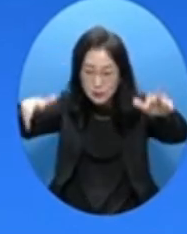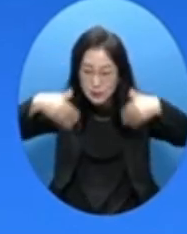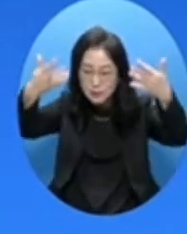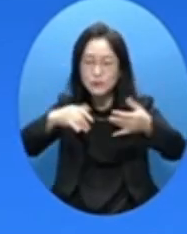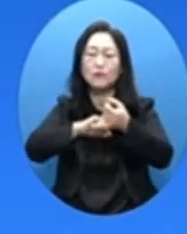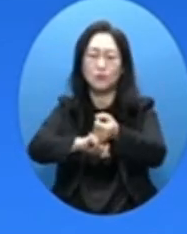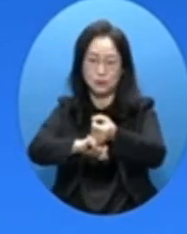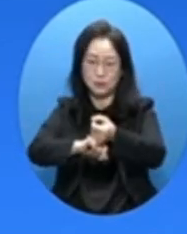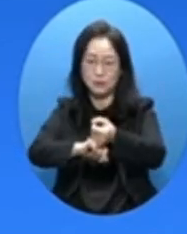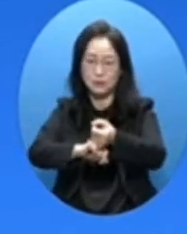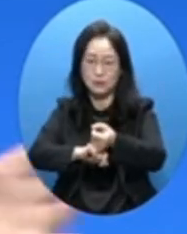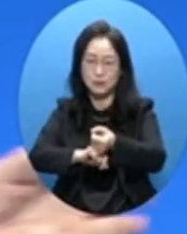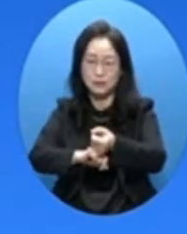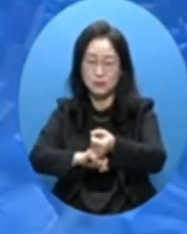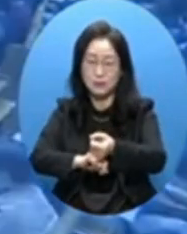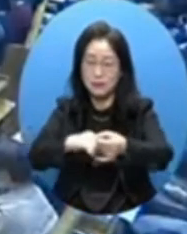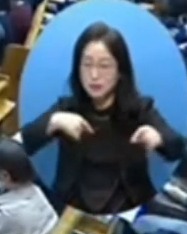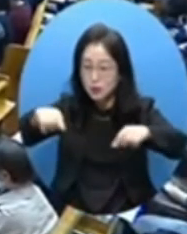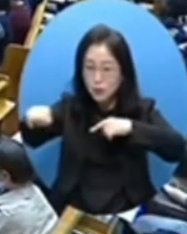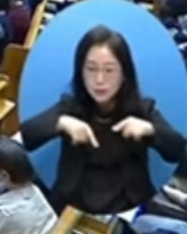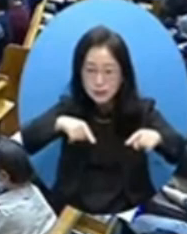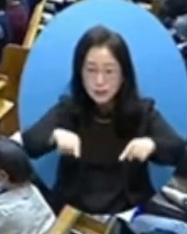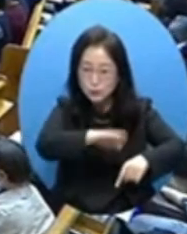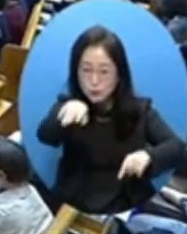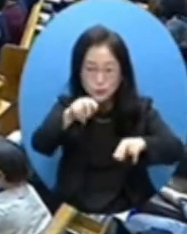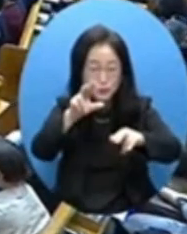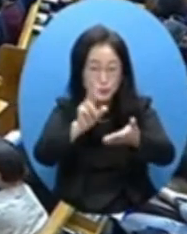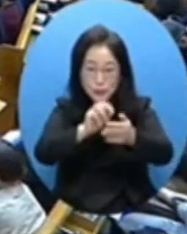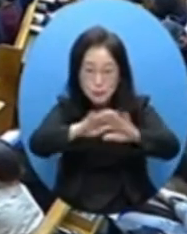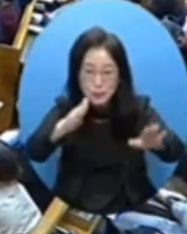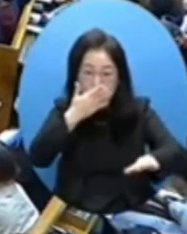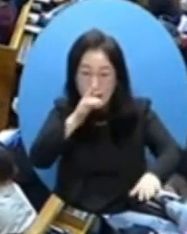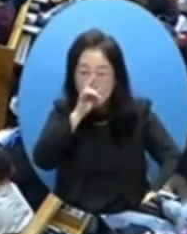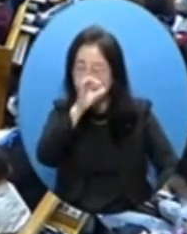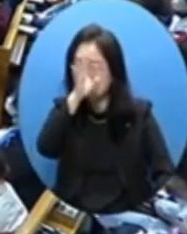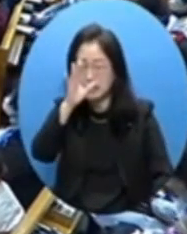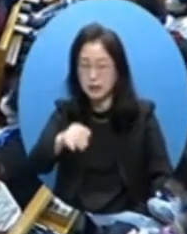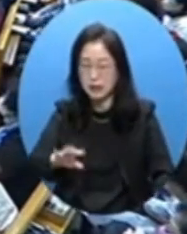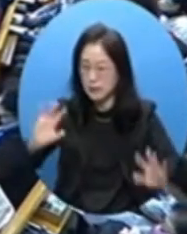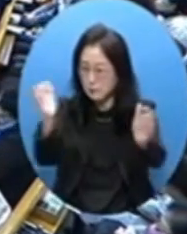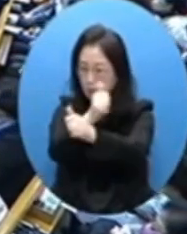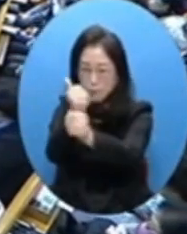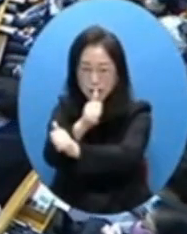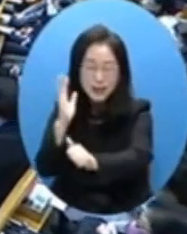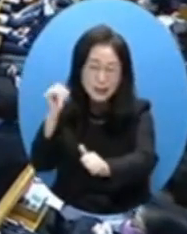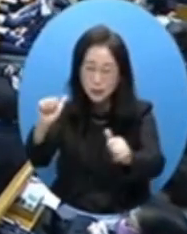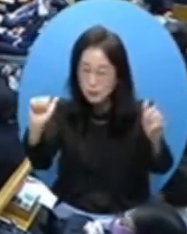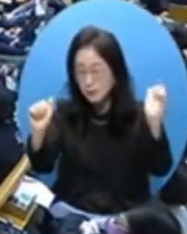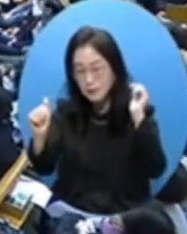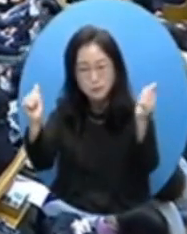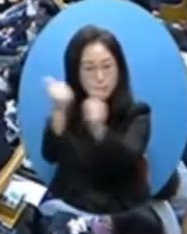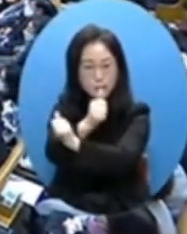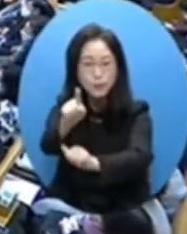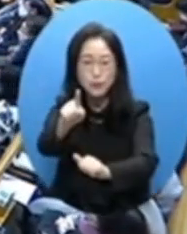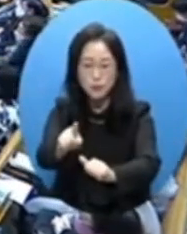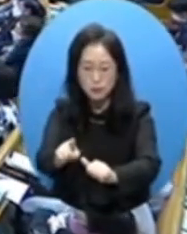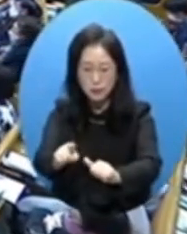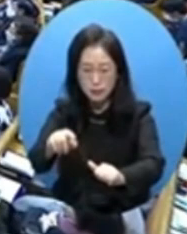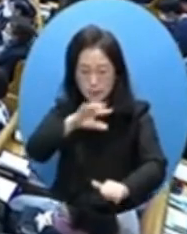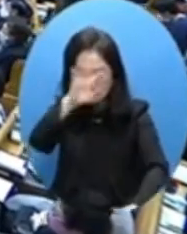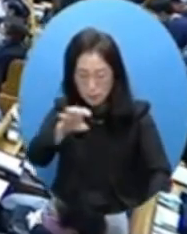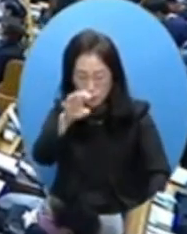와야 되는 것입니다 정치가 우리 문제를 해결하지 못합니다 아무리 정권이 바뀌어도 밤낮 제대로 걸음을 하고 있는 것입니다